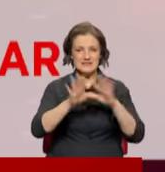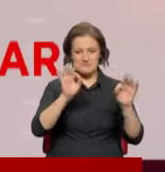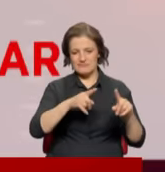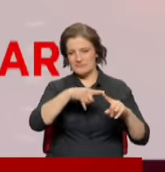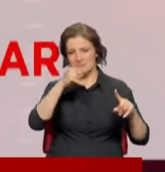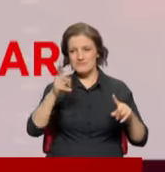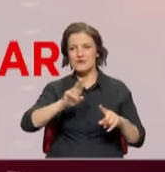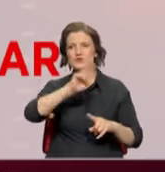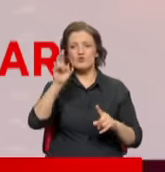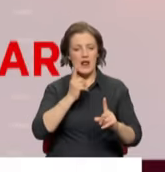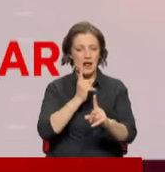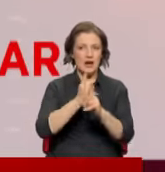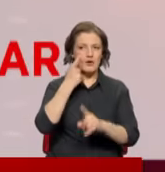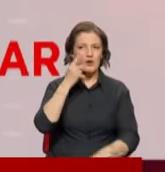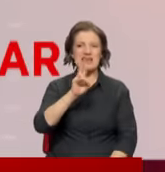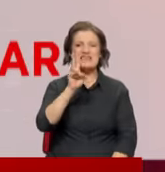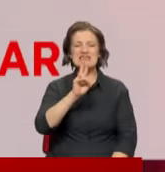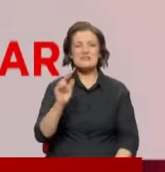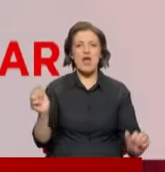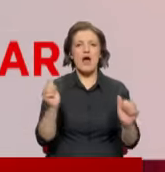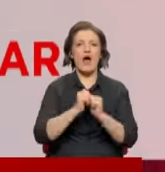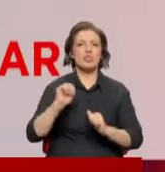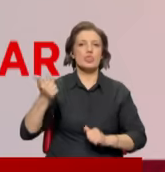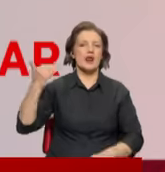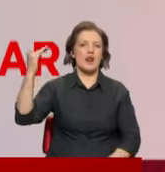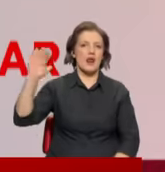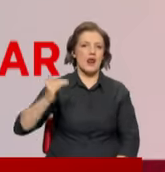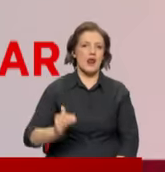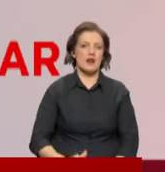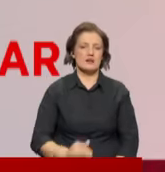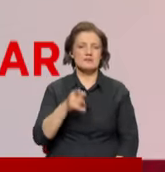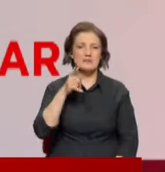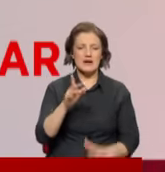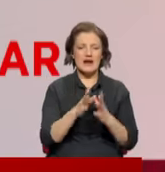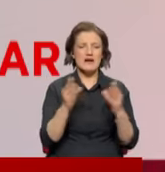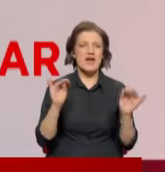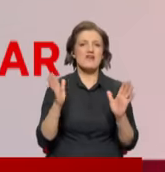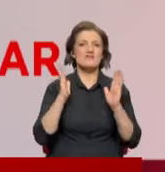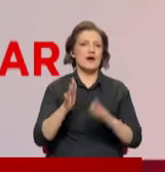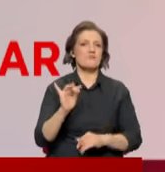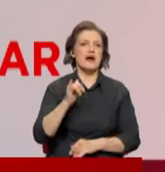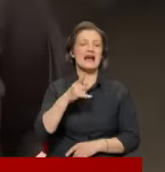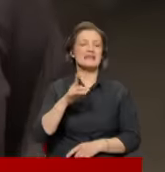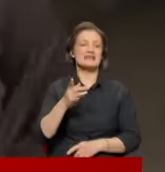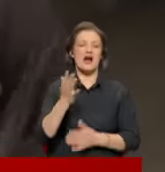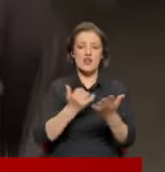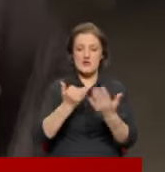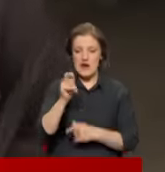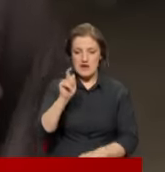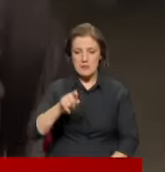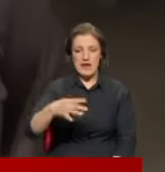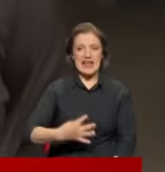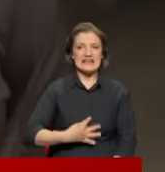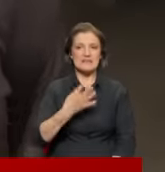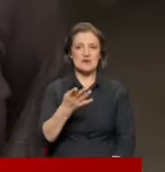bugüne kadar dolar karşısında tam 20 kat değer kaybetti. Tüketici ise o kaybı en çok market alışverişinde hissediyor. Bir pazara çıksan